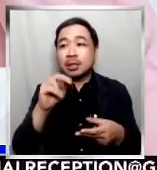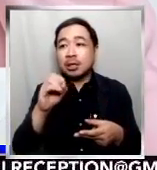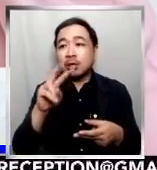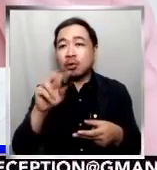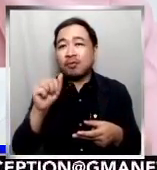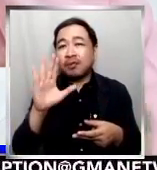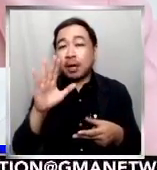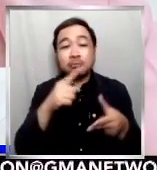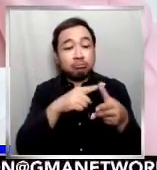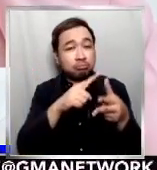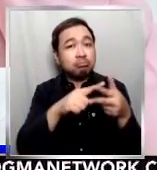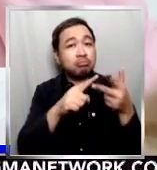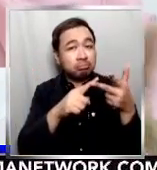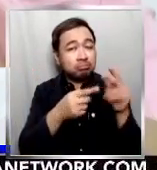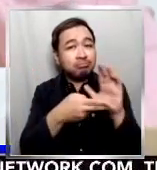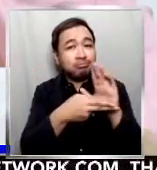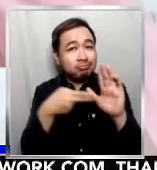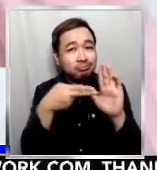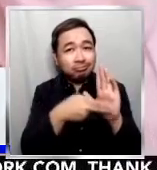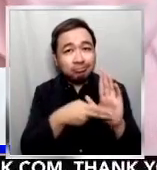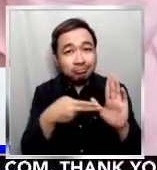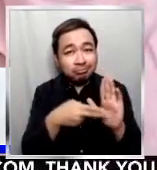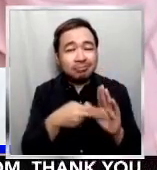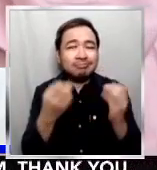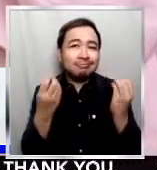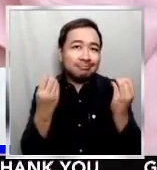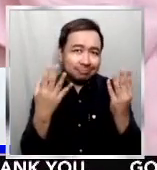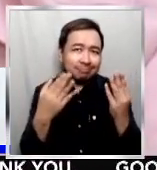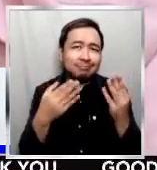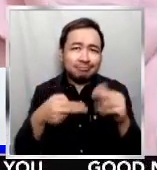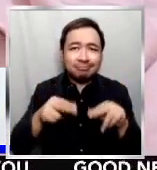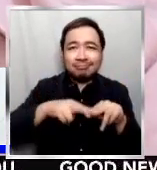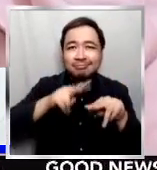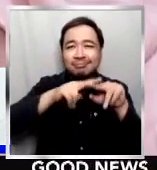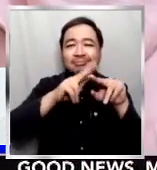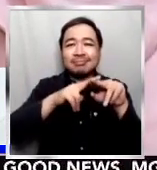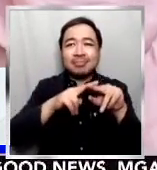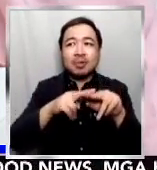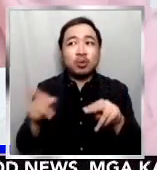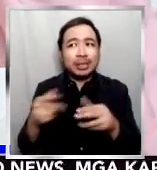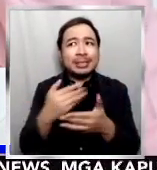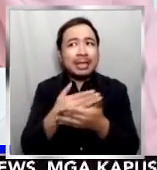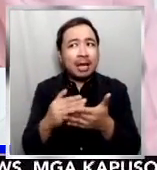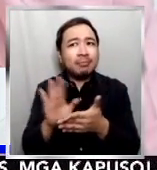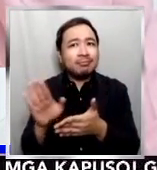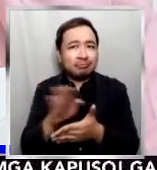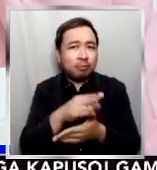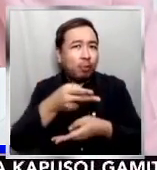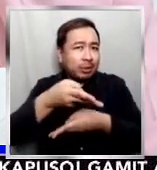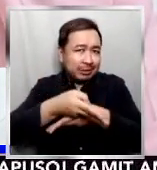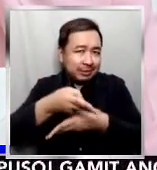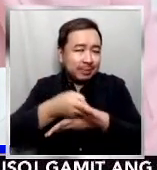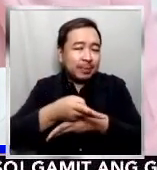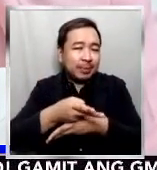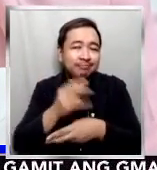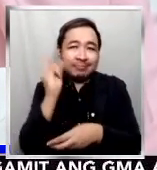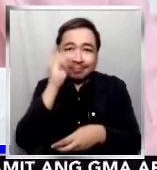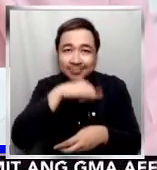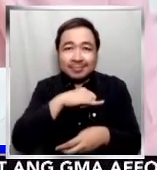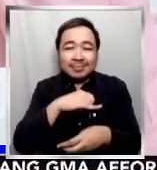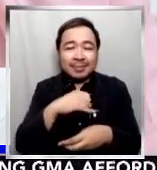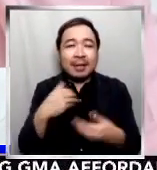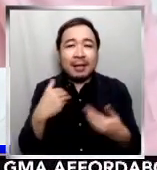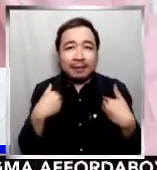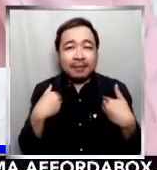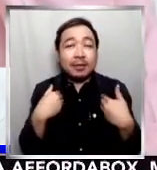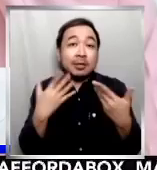madami-dami na yun. And syempre andun pa sa kanila yung mga iba, meron pang silang stocks na iba. So